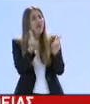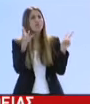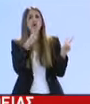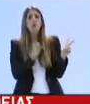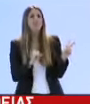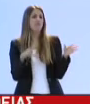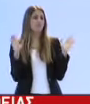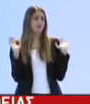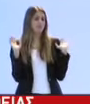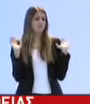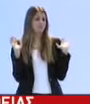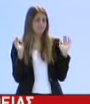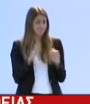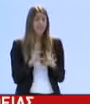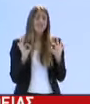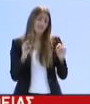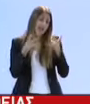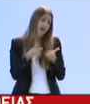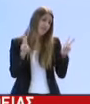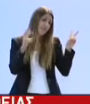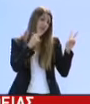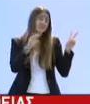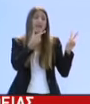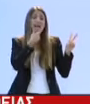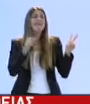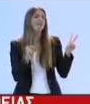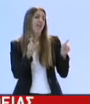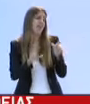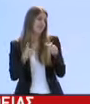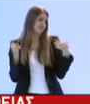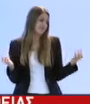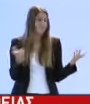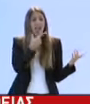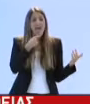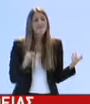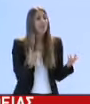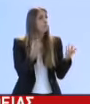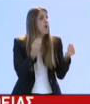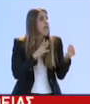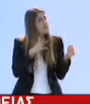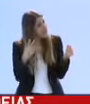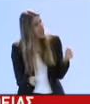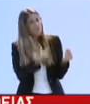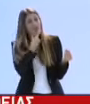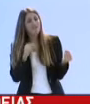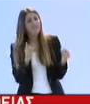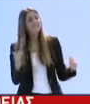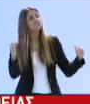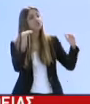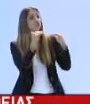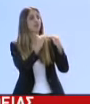βέβαια, ελευθερία σημαίνει ευκαιρίες. Ευκαιρίες για τους πολλούς. Όλοι οι